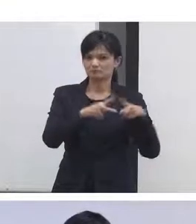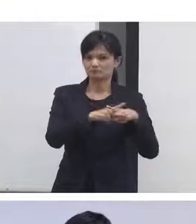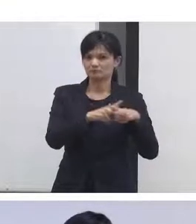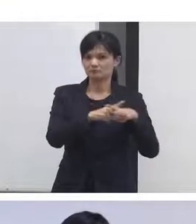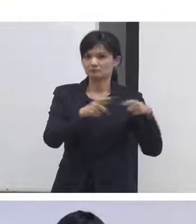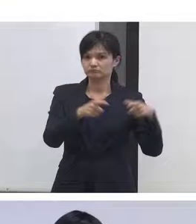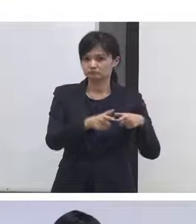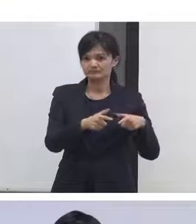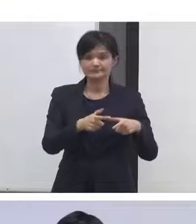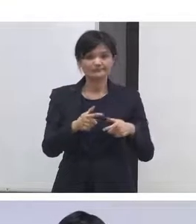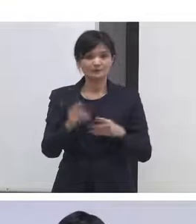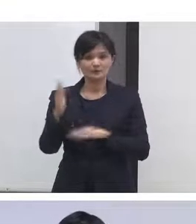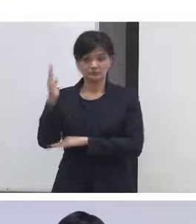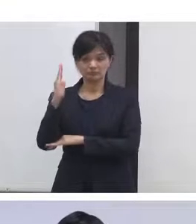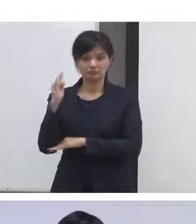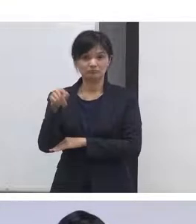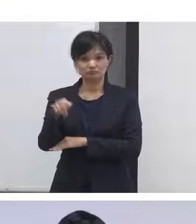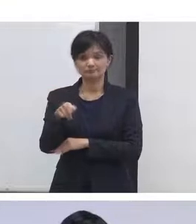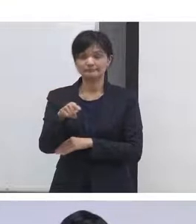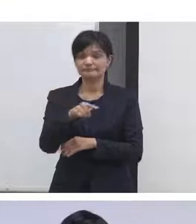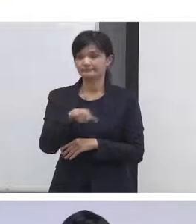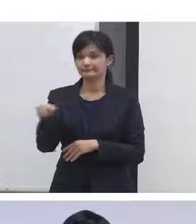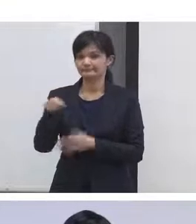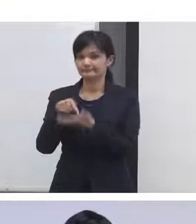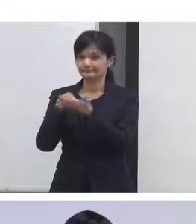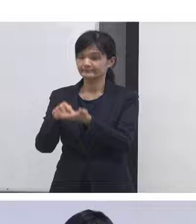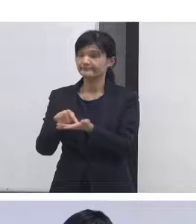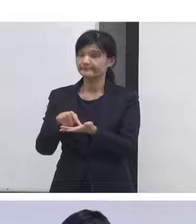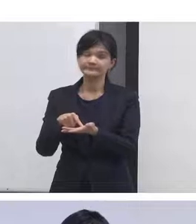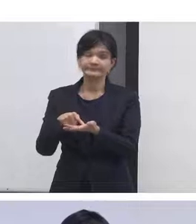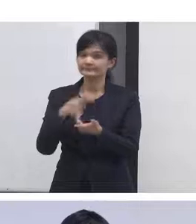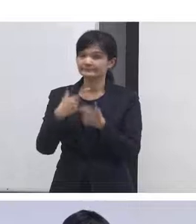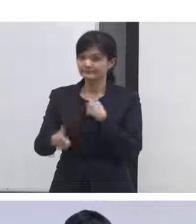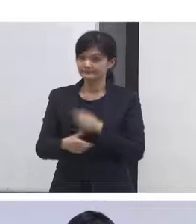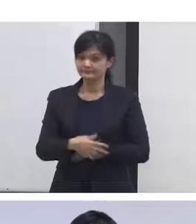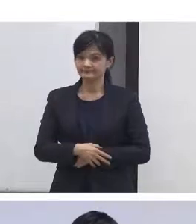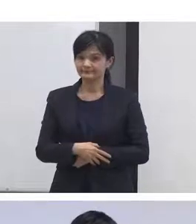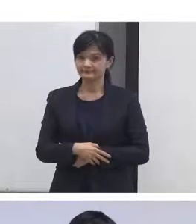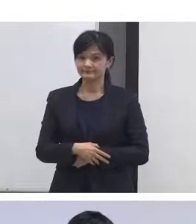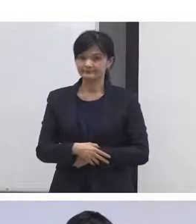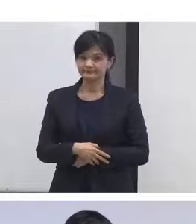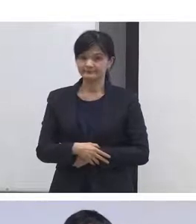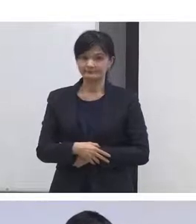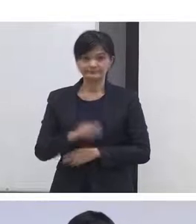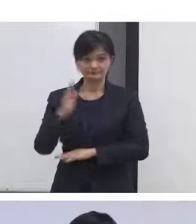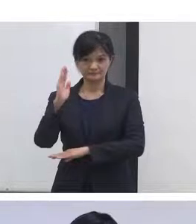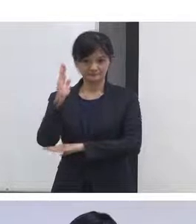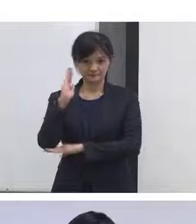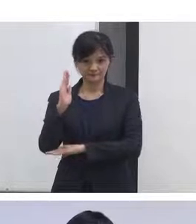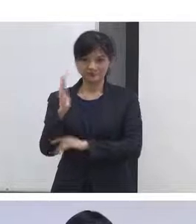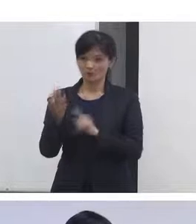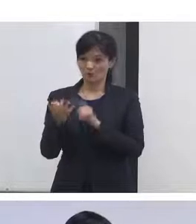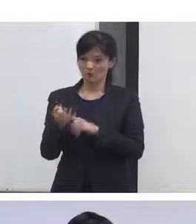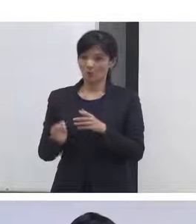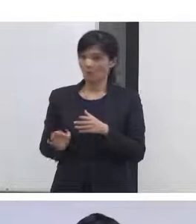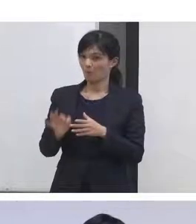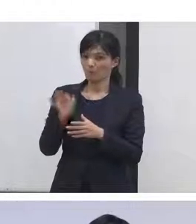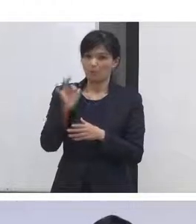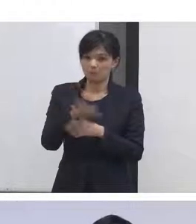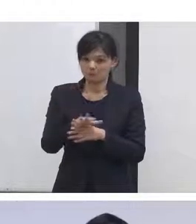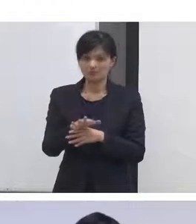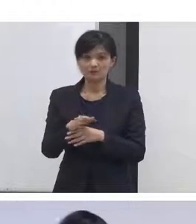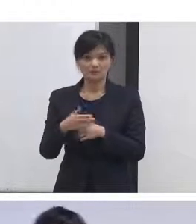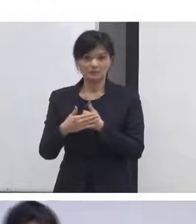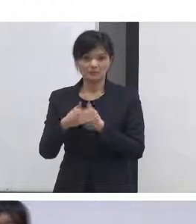的投资案。所以我觉得就是政府可能。就是我们并没有那么乐见政府把钱撒下去然后赚这种 KPI 的现